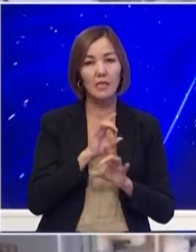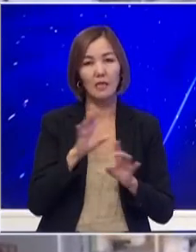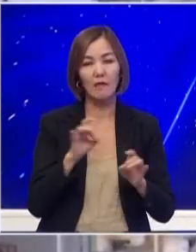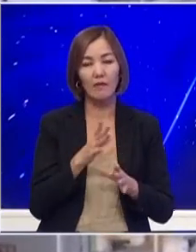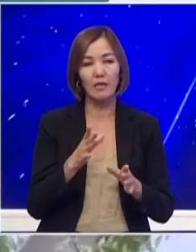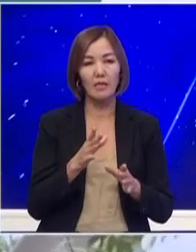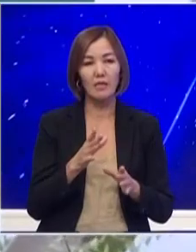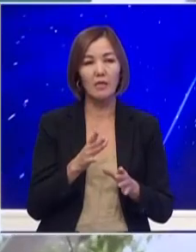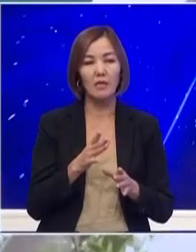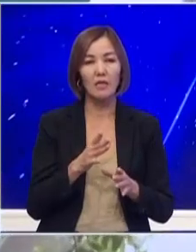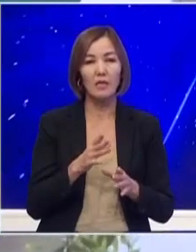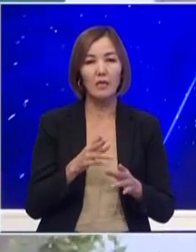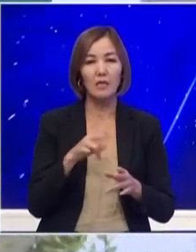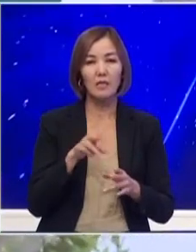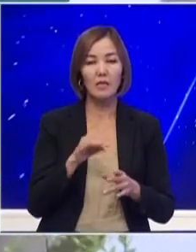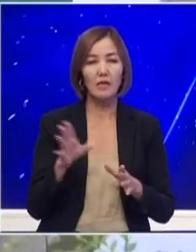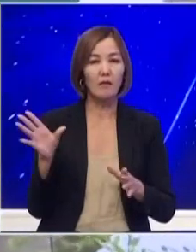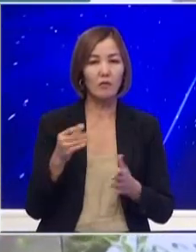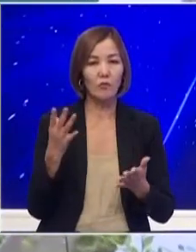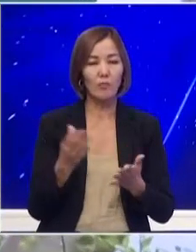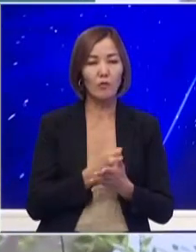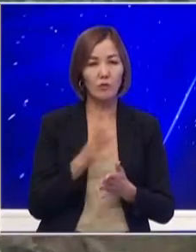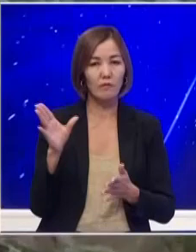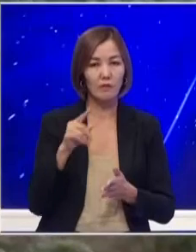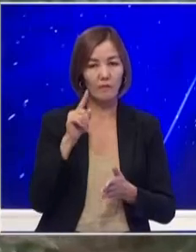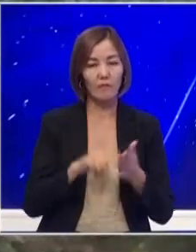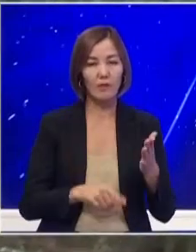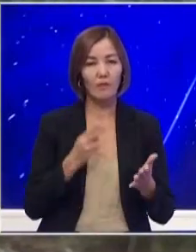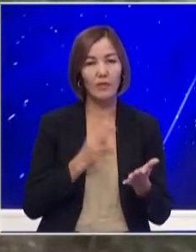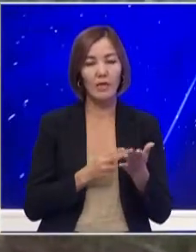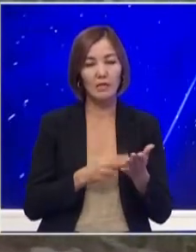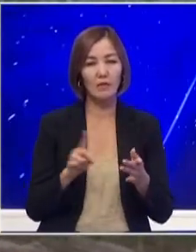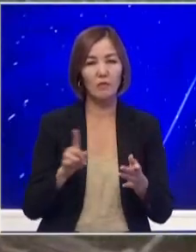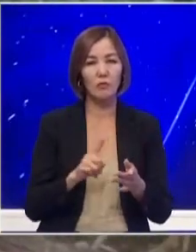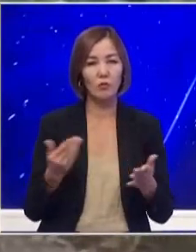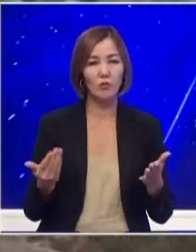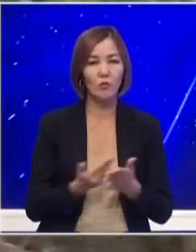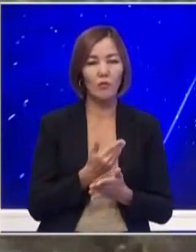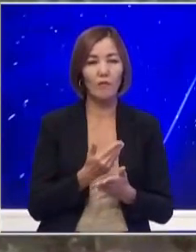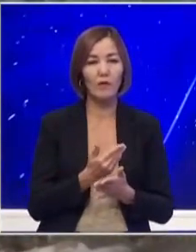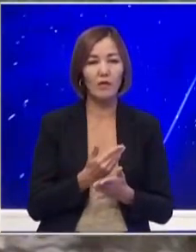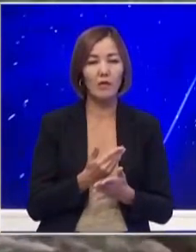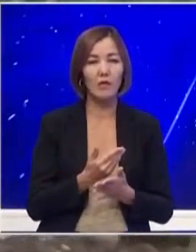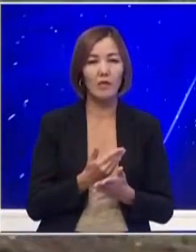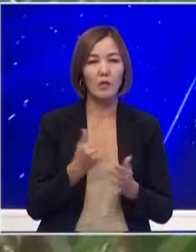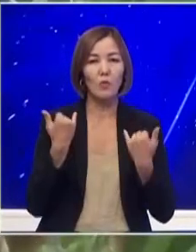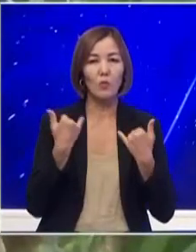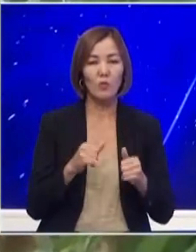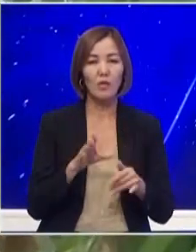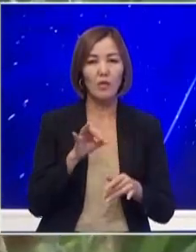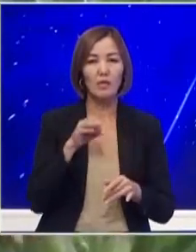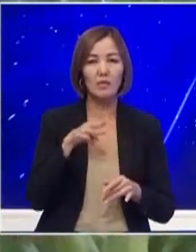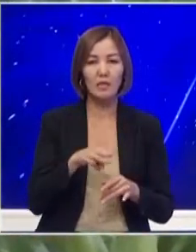она. А в том, что у Диляры все получится, нет сомнений. Ведь доказательством тому стали новые, но уже ставшие уникальными